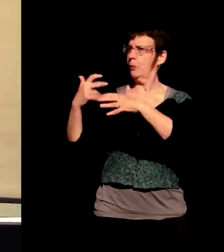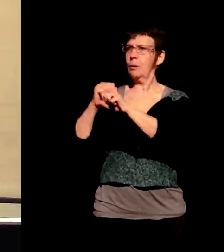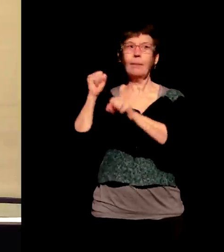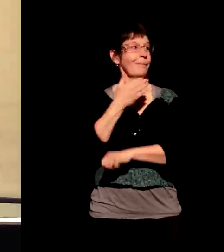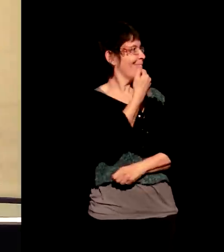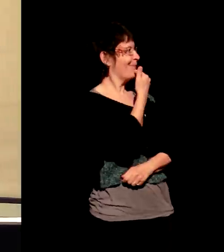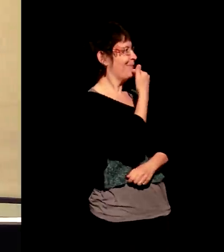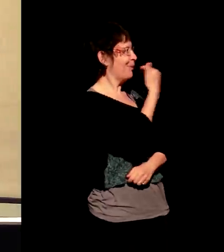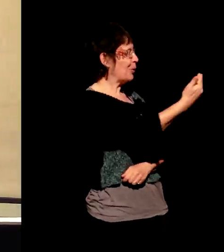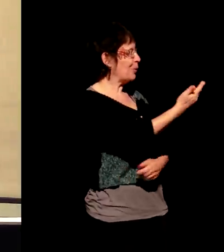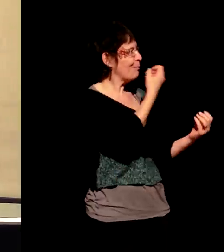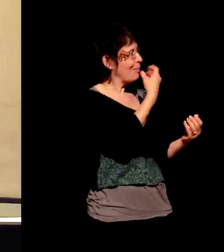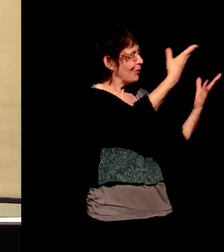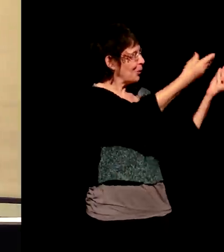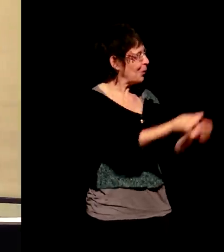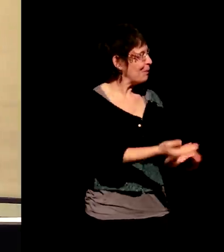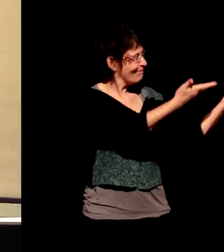Bonjour, bienvenue.